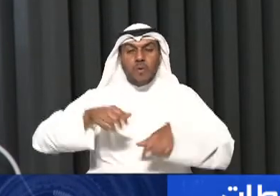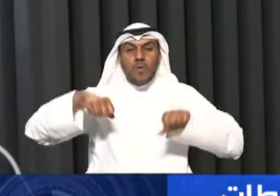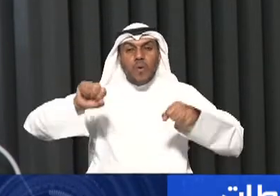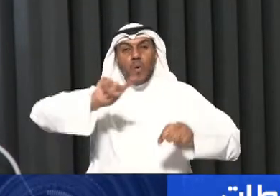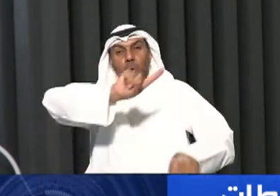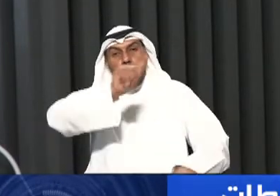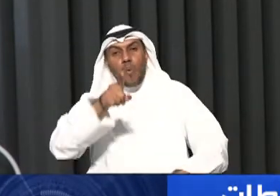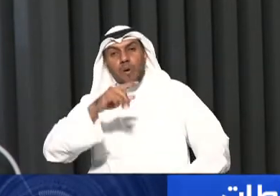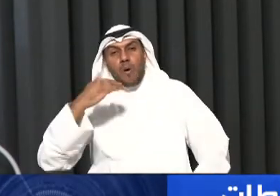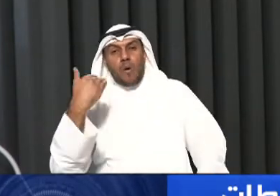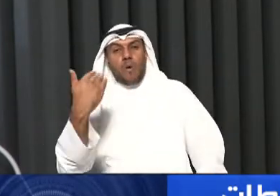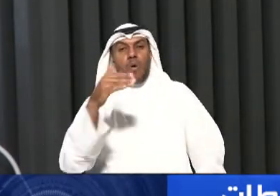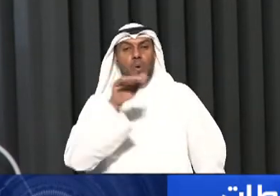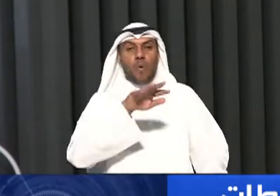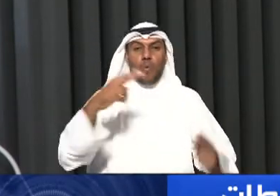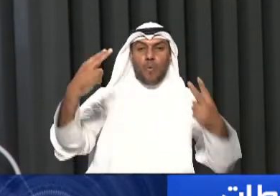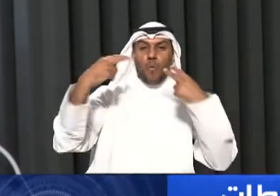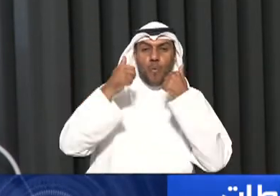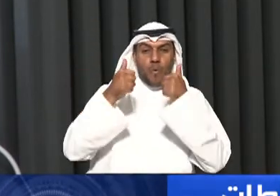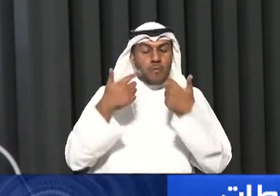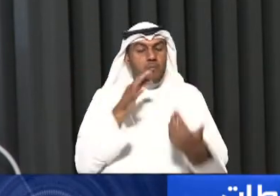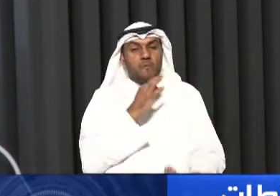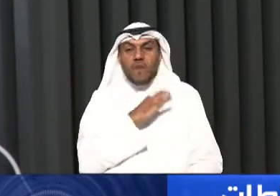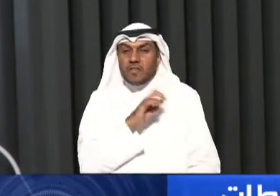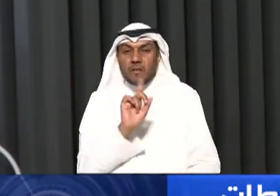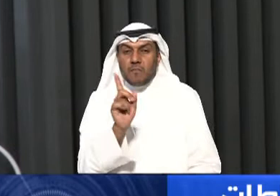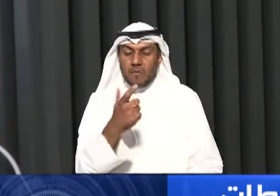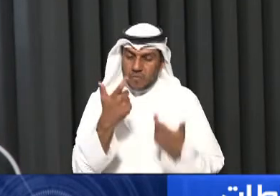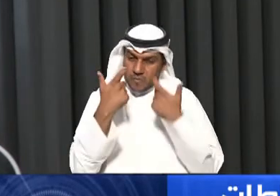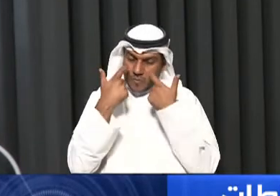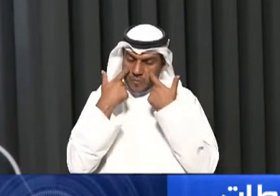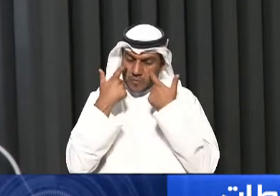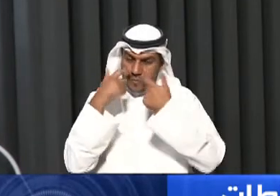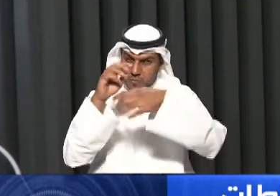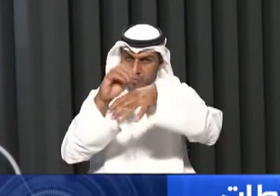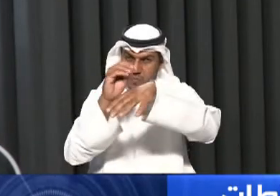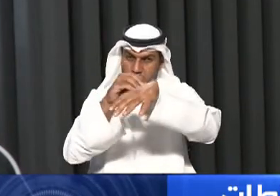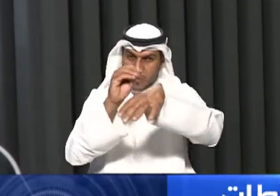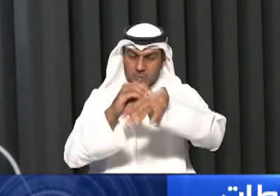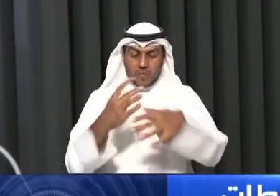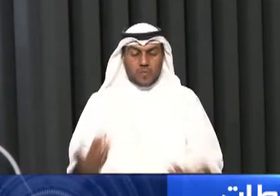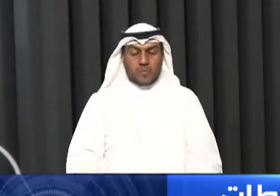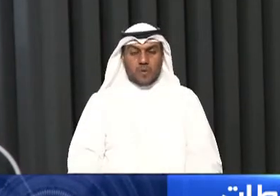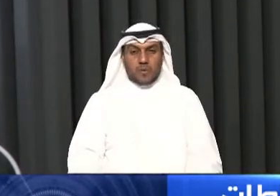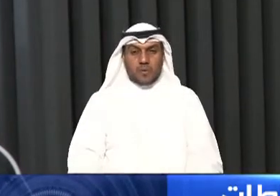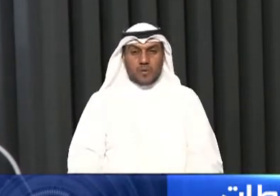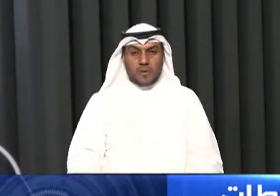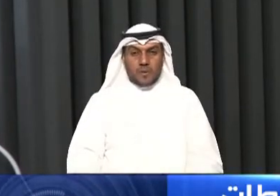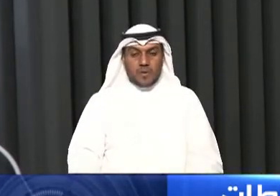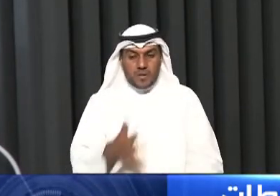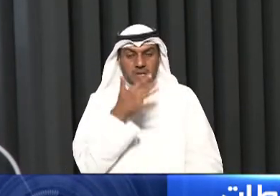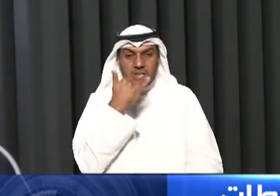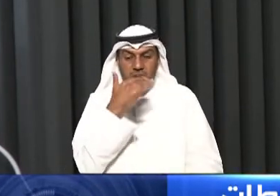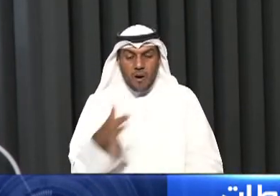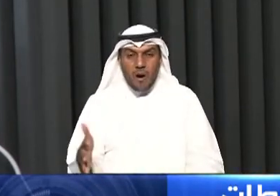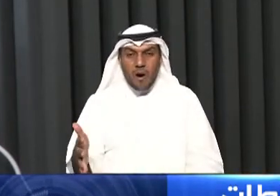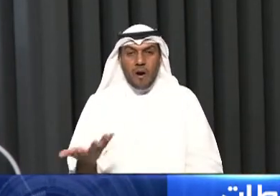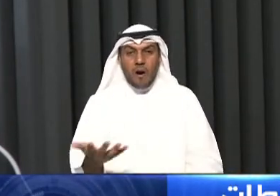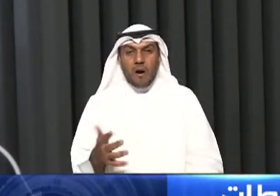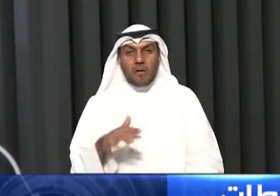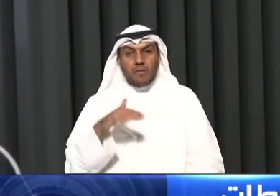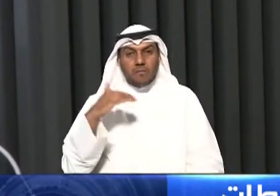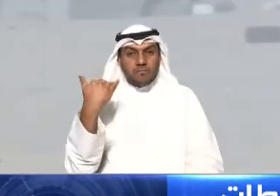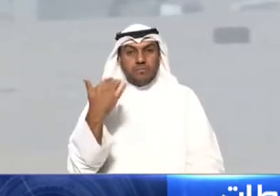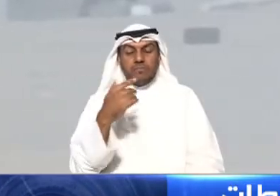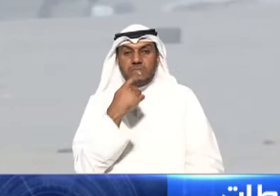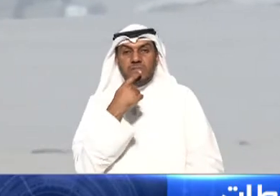أو إصابات تتطلب علاج أو عمليات متكررة بحيث أنه تضيع على الطفل أو الأهل سنة